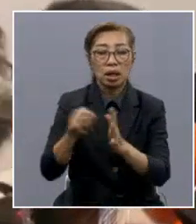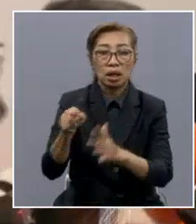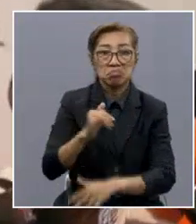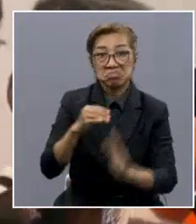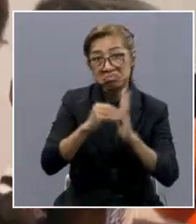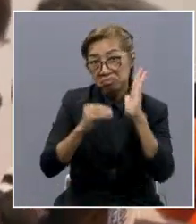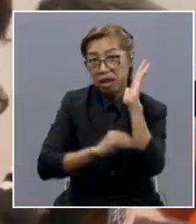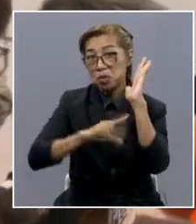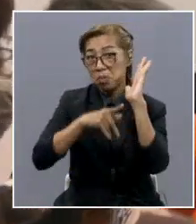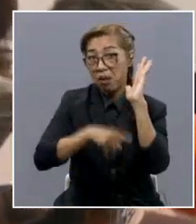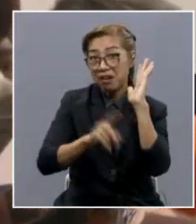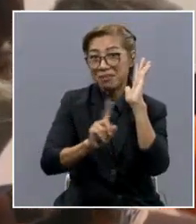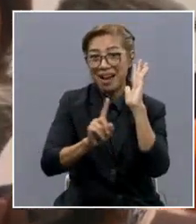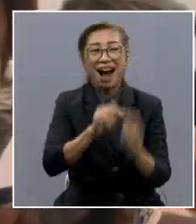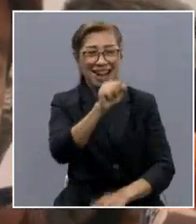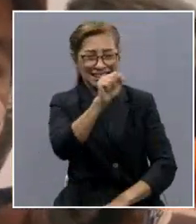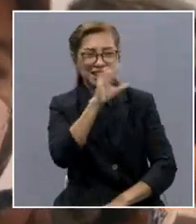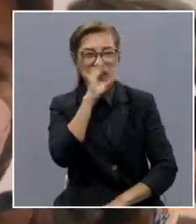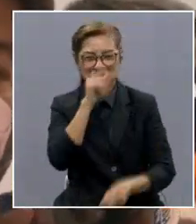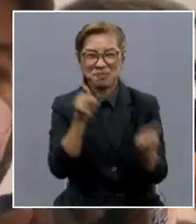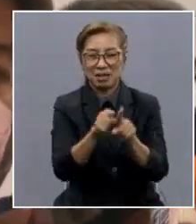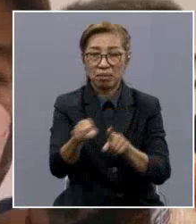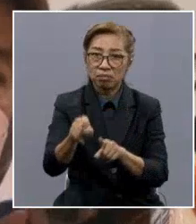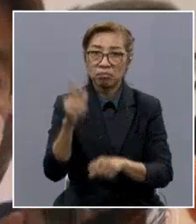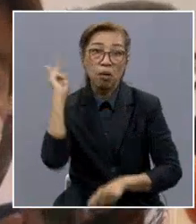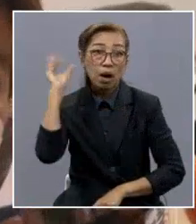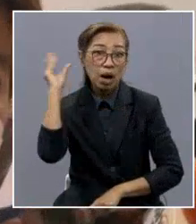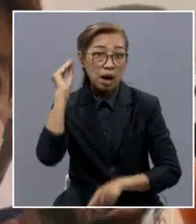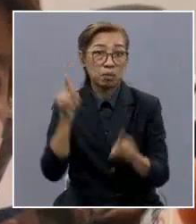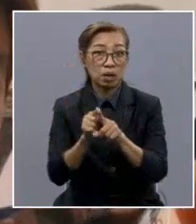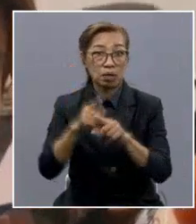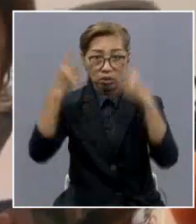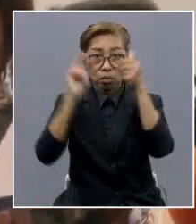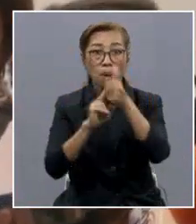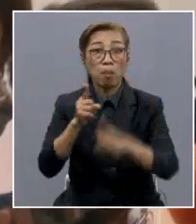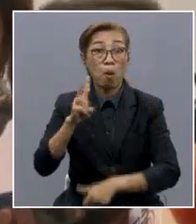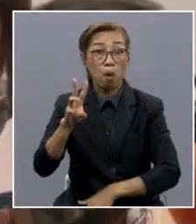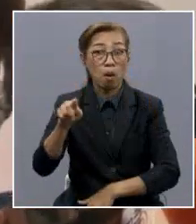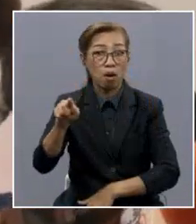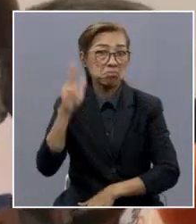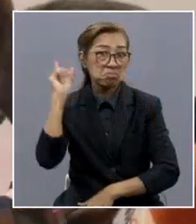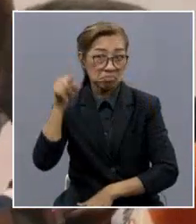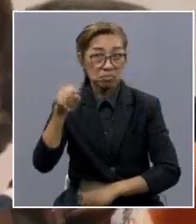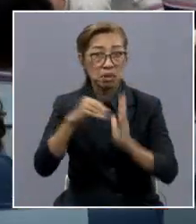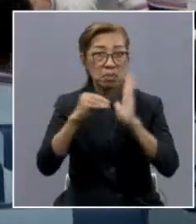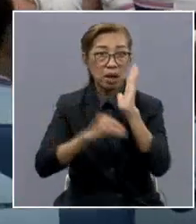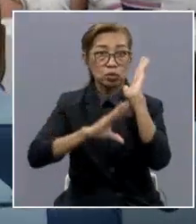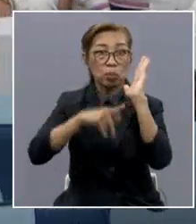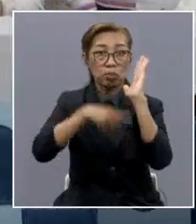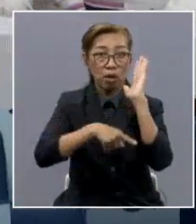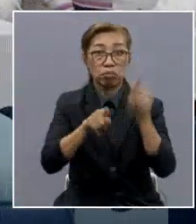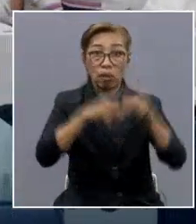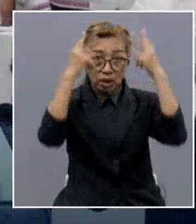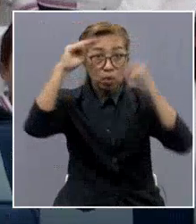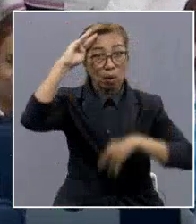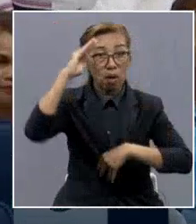พรหรือเปล่าก ำลังจะบอกแบบนั้นเหมือนกันว่าเอ๊ะยังไงเพราะมันก็มีกระแสข่าวเหมือนกันว่าพลเอกประวิตรมีรายงานข่าวว่าจะลงพื้นที่ชุมพรในวันเดียวกันกับที่พลเอกประ